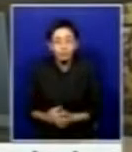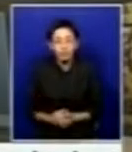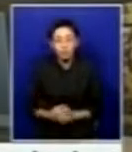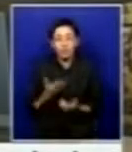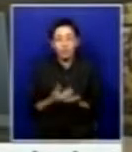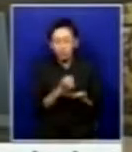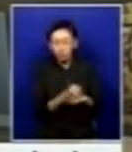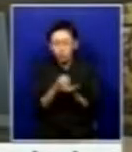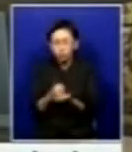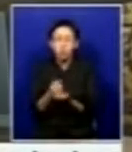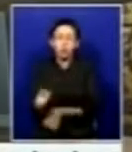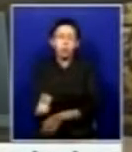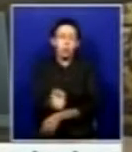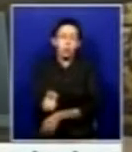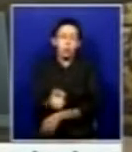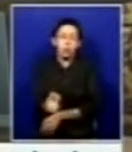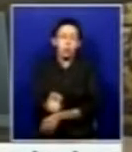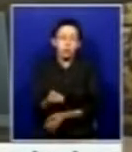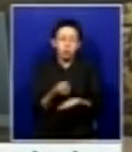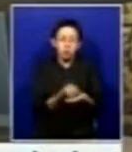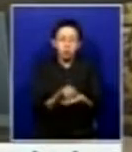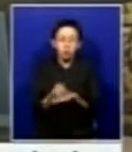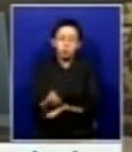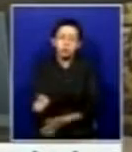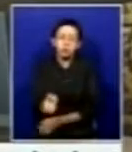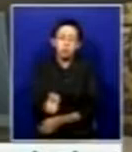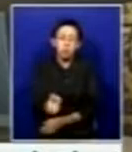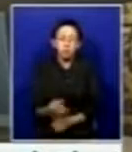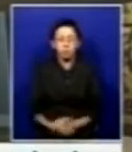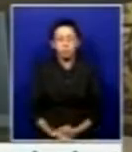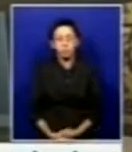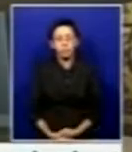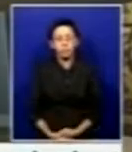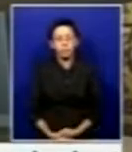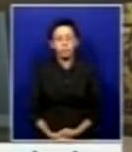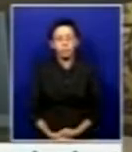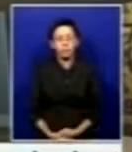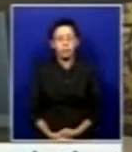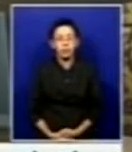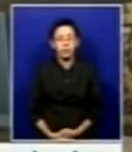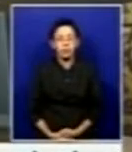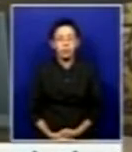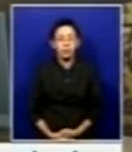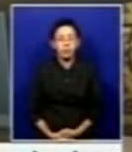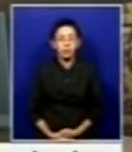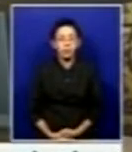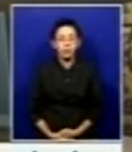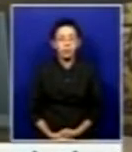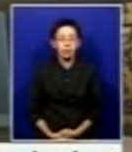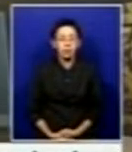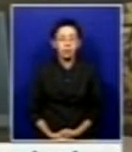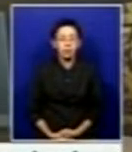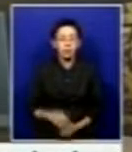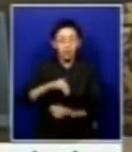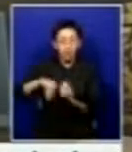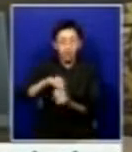ามีน้อยมากครับที่เขาจะรับการช่วยเหลืออันนี้คือข้อเรียกร้องของภาคประชาชนและผู้ประกอบ